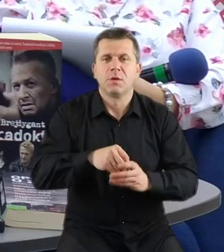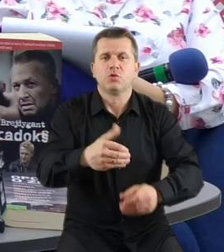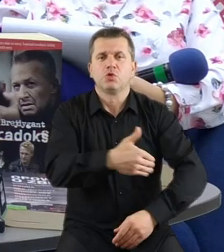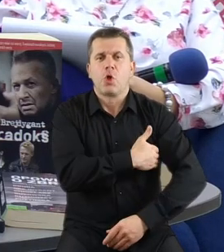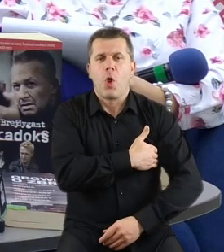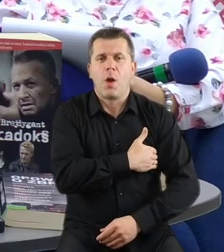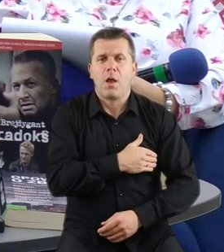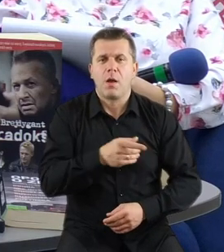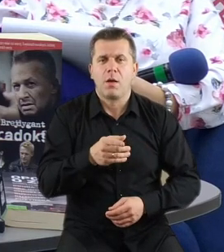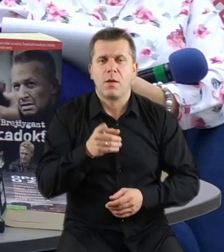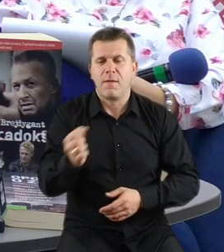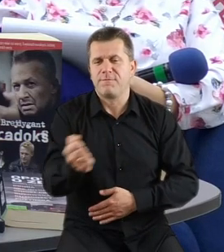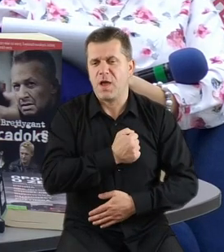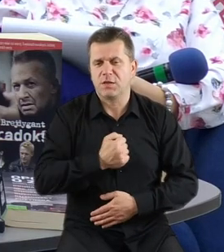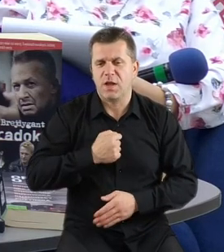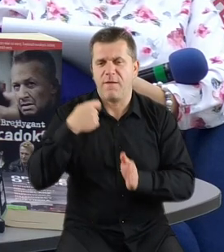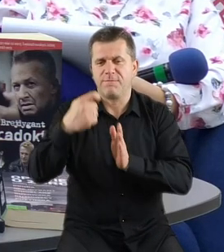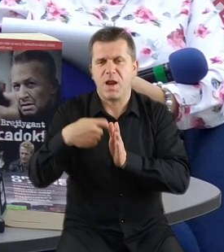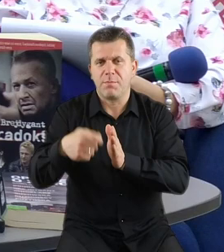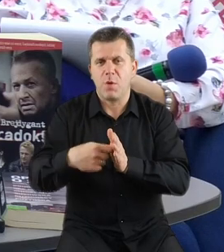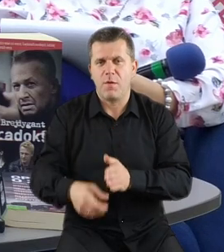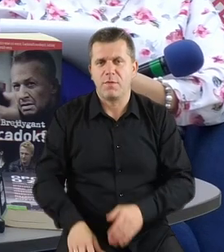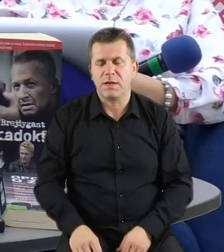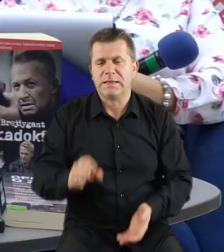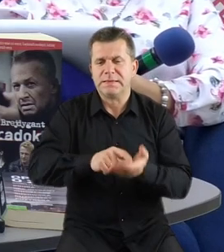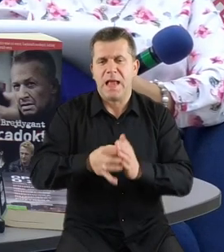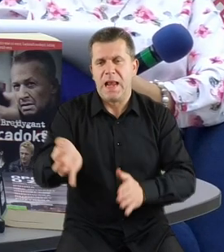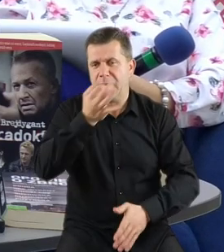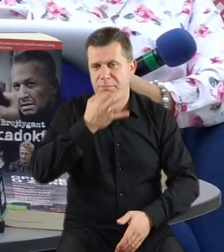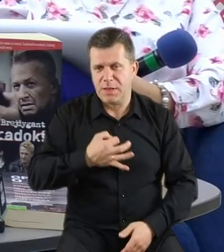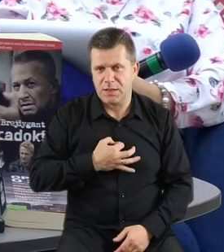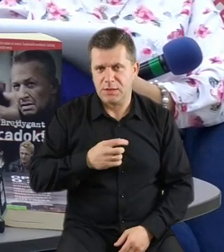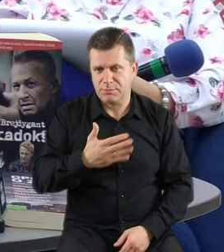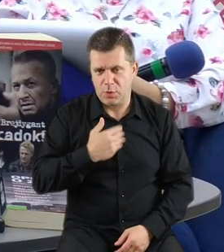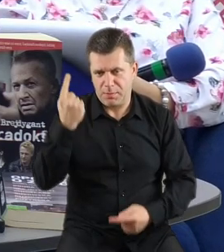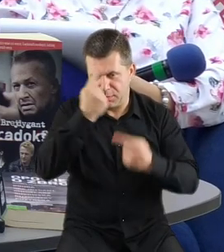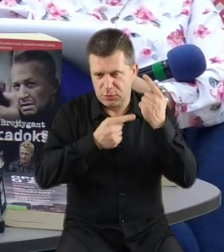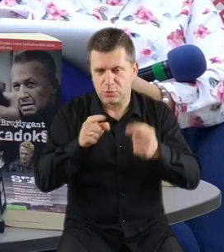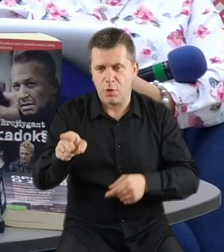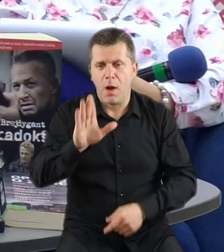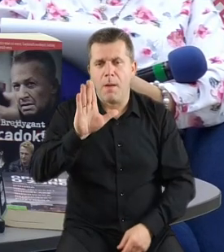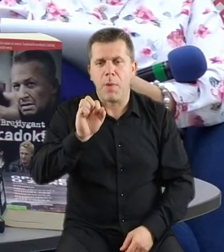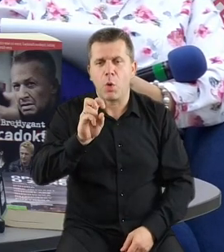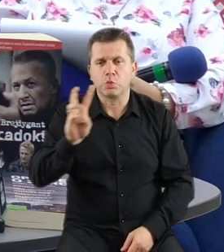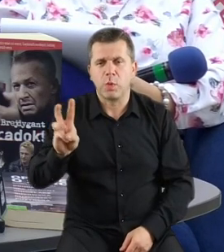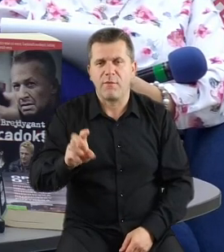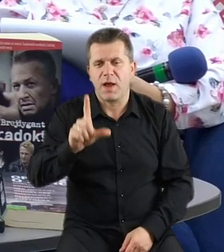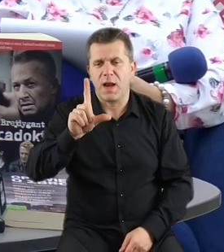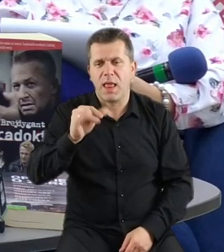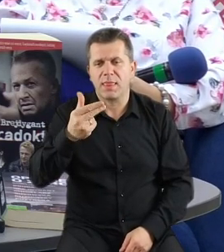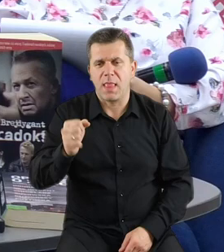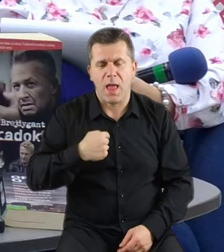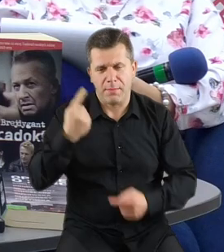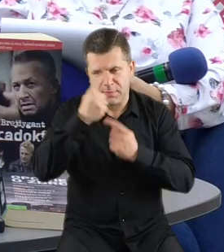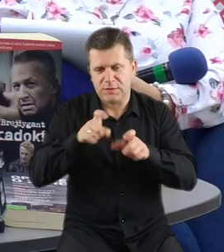u warszawskiej filmowej i z sali przyszło pytanie, czy ja myślałem o Bogusławie, pisząc, Bogusław siedział zresztą